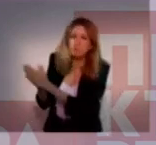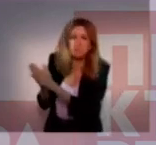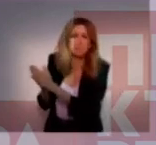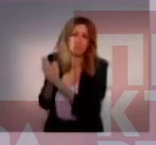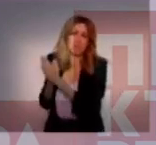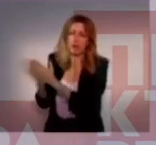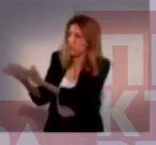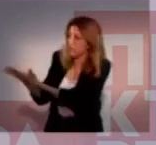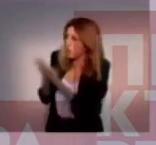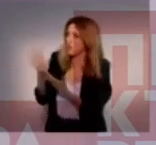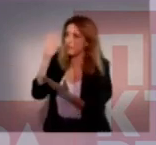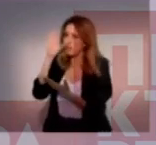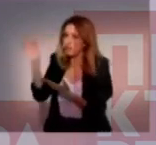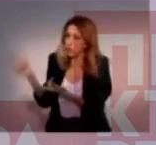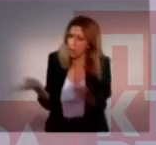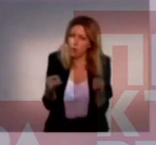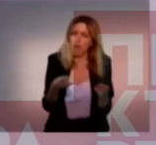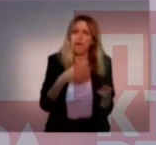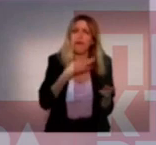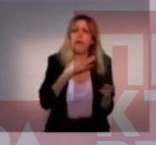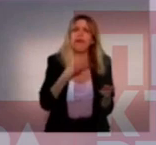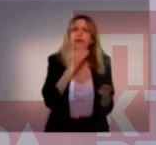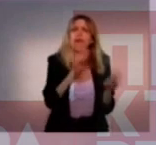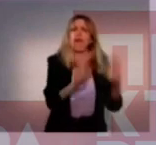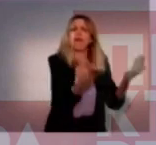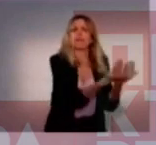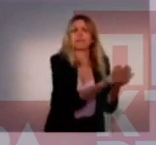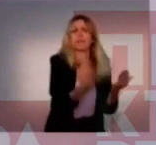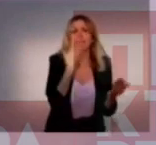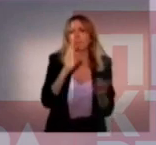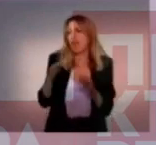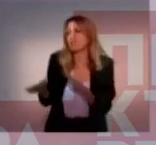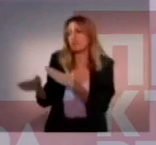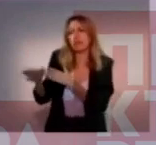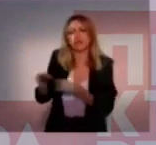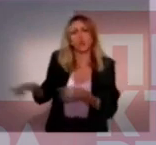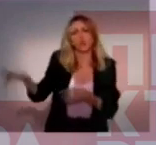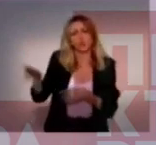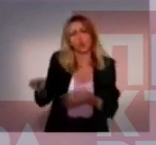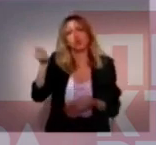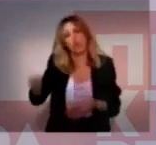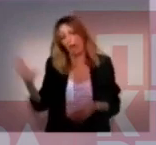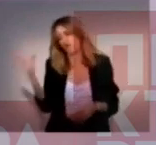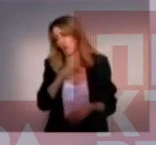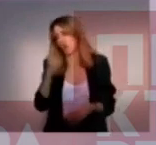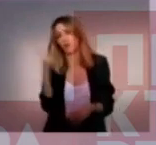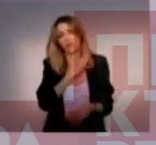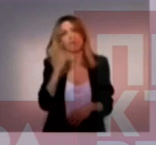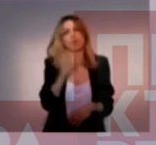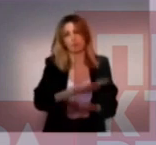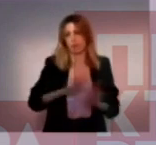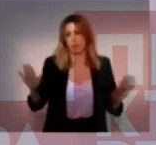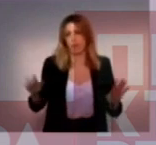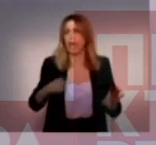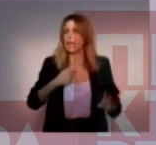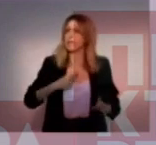τυπήσει η κρίση του κορονοϊού, η οποία μέσα στην τραγωδία της ήταν μια ευκαιρία να ξεσκεπάσουμε